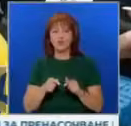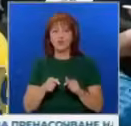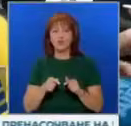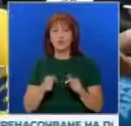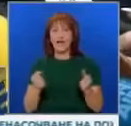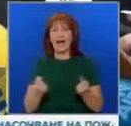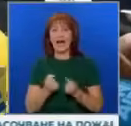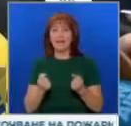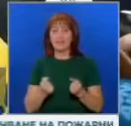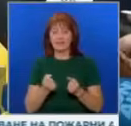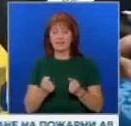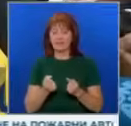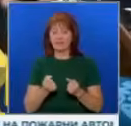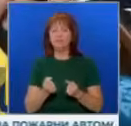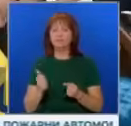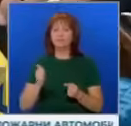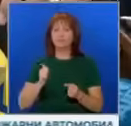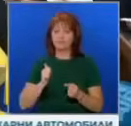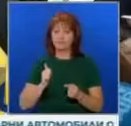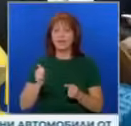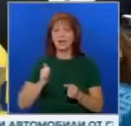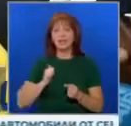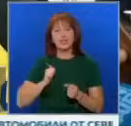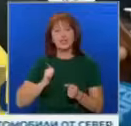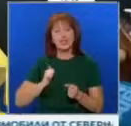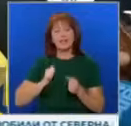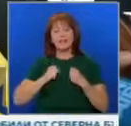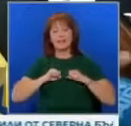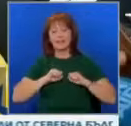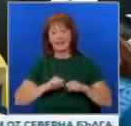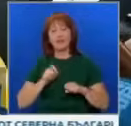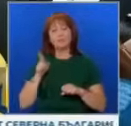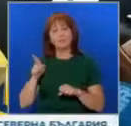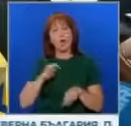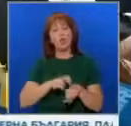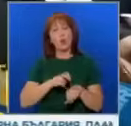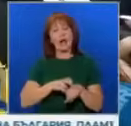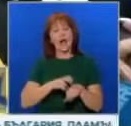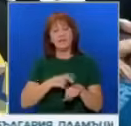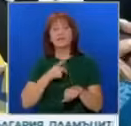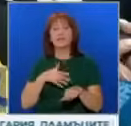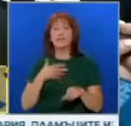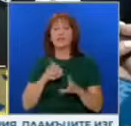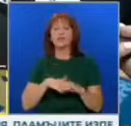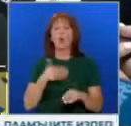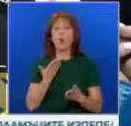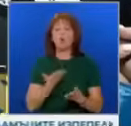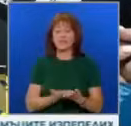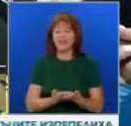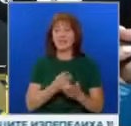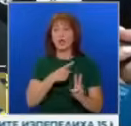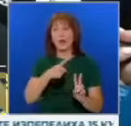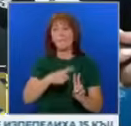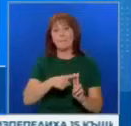застава зад призива на доктор Ахмед Доган за оставката на Делян Пеевски и посочените хора